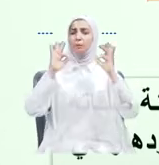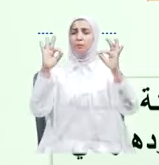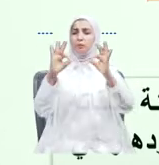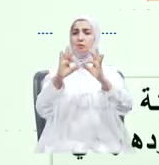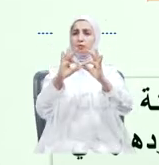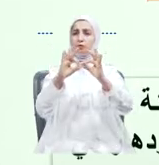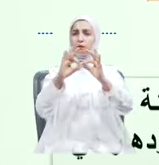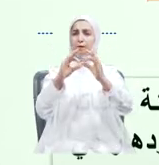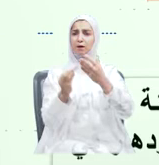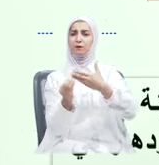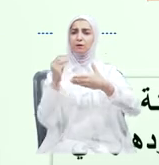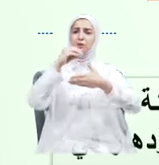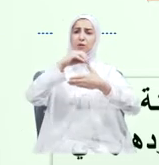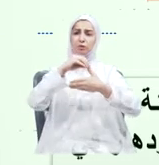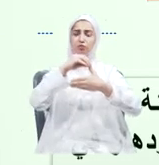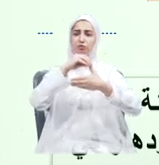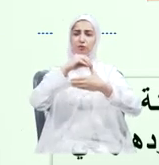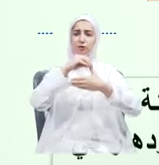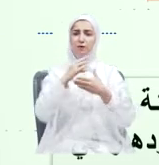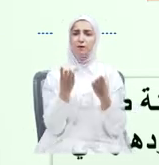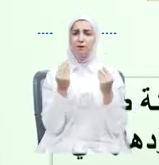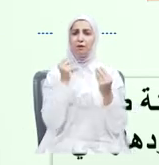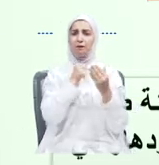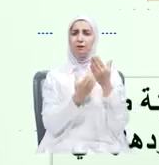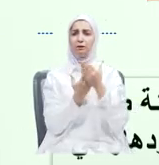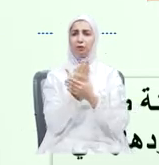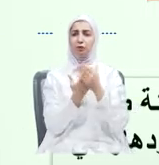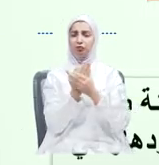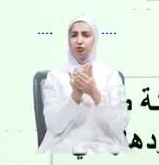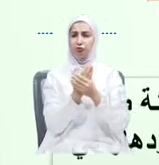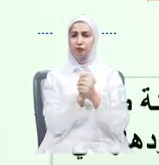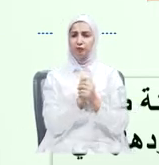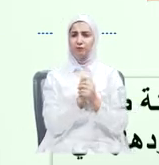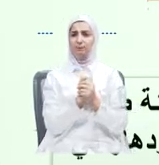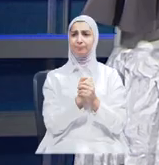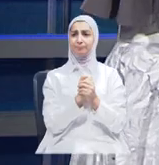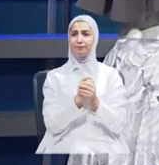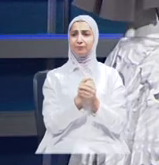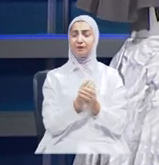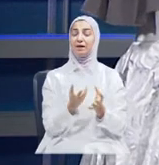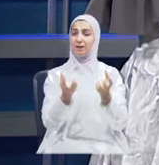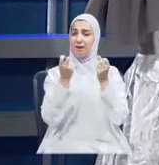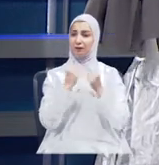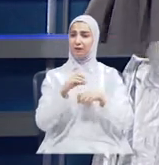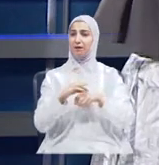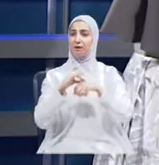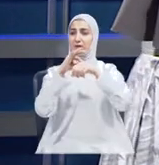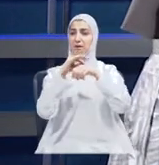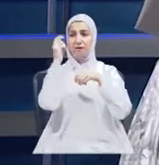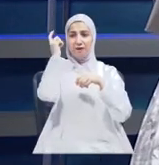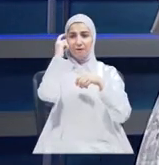بواسطة إنتاج المعارف والمهارات التي تمكنه من تعبئة طاقاته البشرية